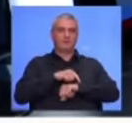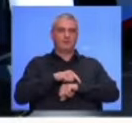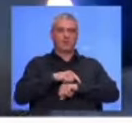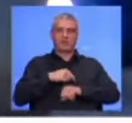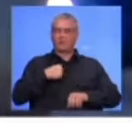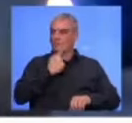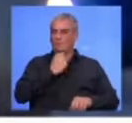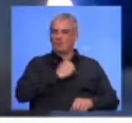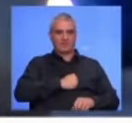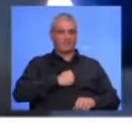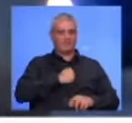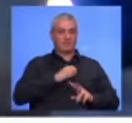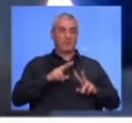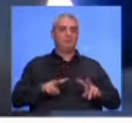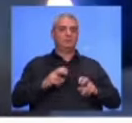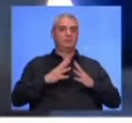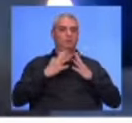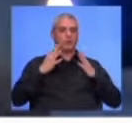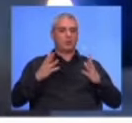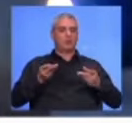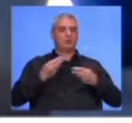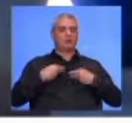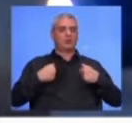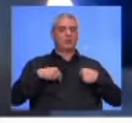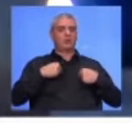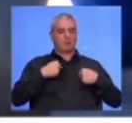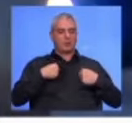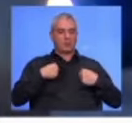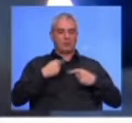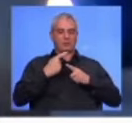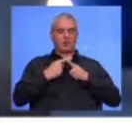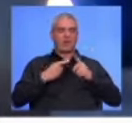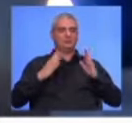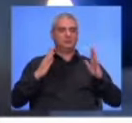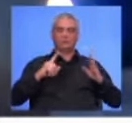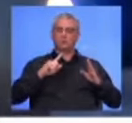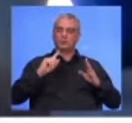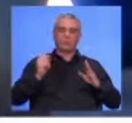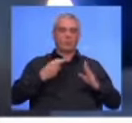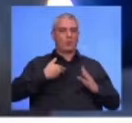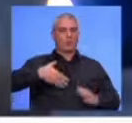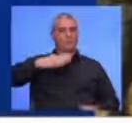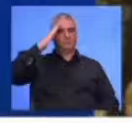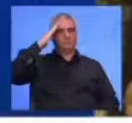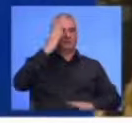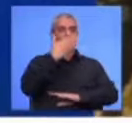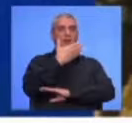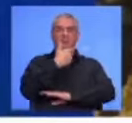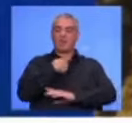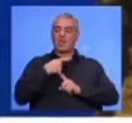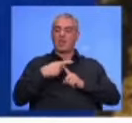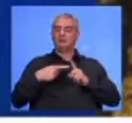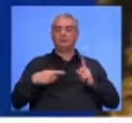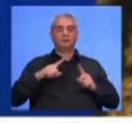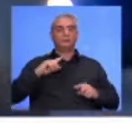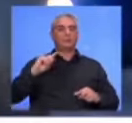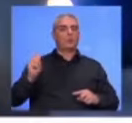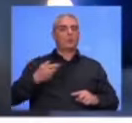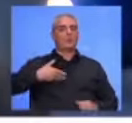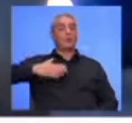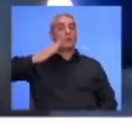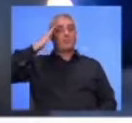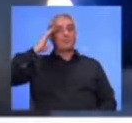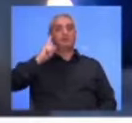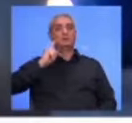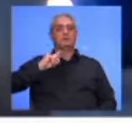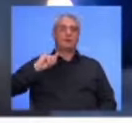אומרת, בהזדמנות אדירה שניתנה לנו, אנחנו בחצי שנה שכולנו מצדיעים לדגל, אנחנו בחצי שנה שכולנו מצדיעים